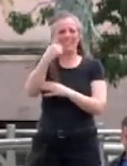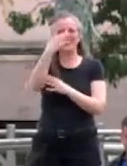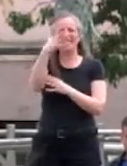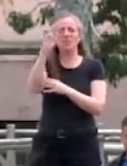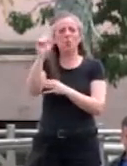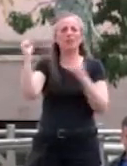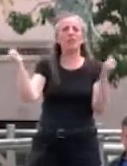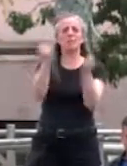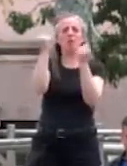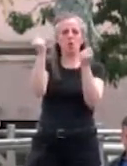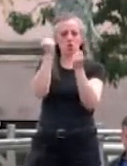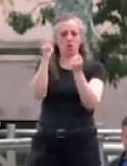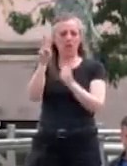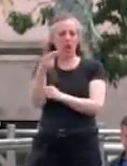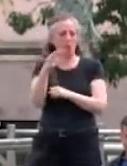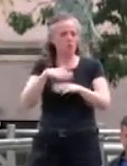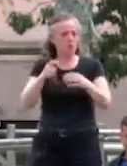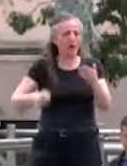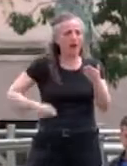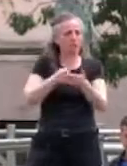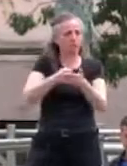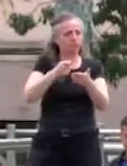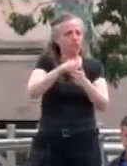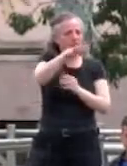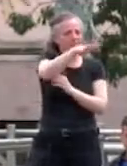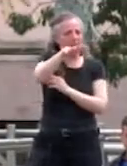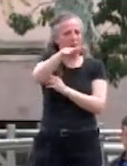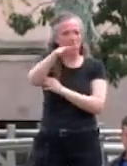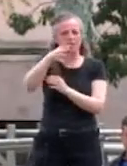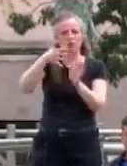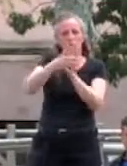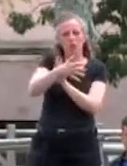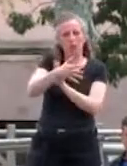per invertir en els barris que havien estat abandonats durant els governs de Xavier Trias.